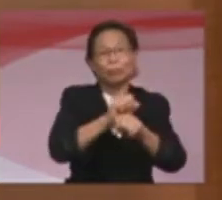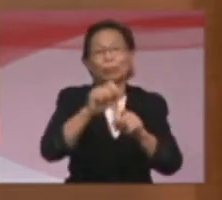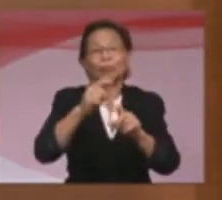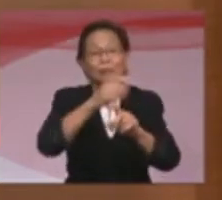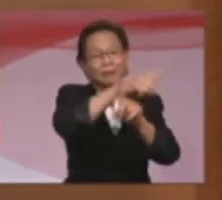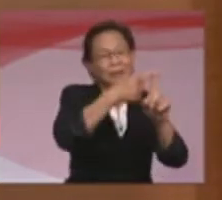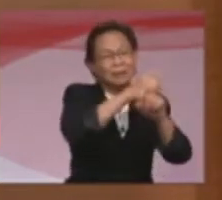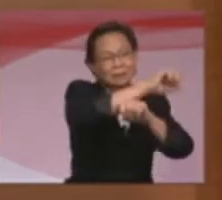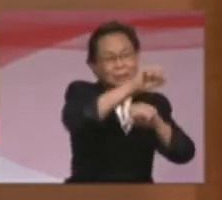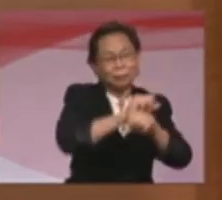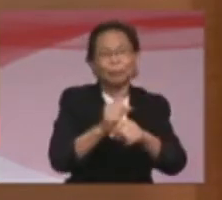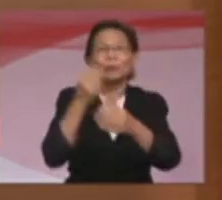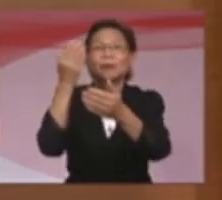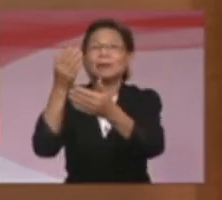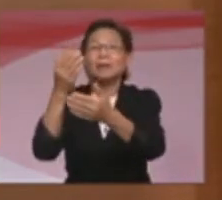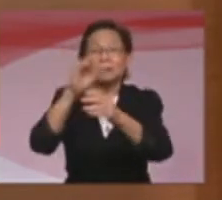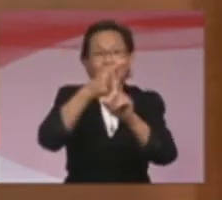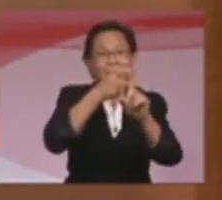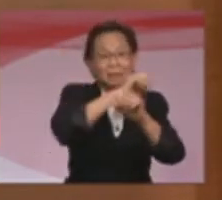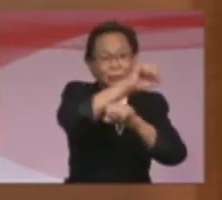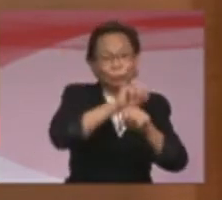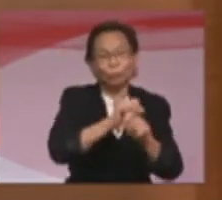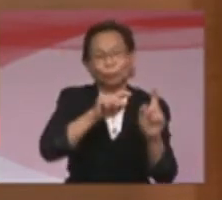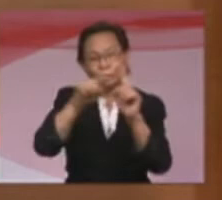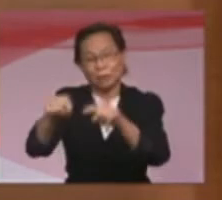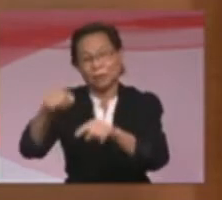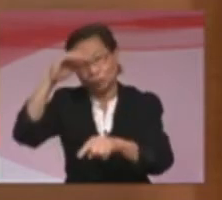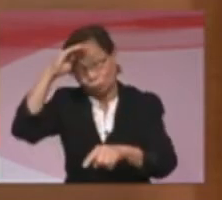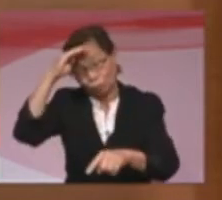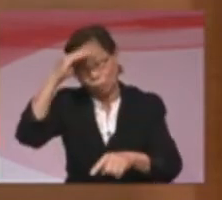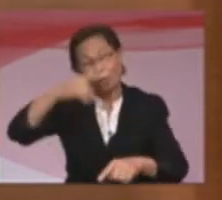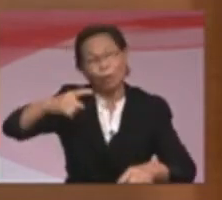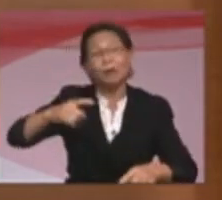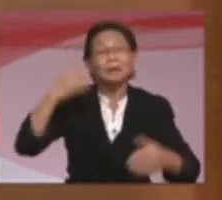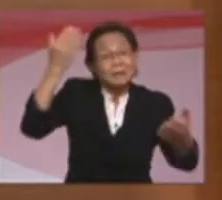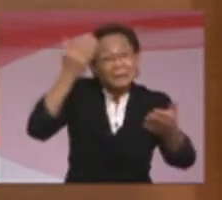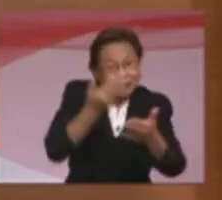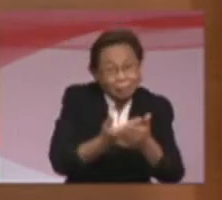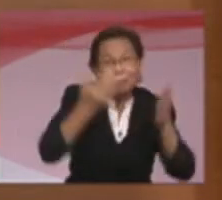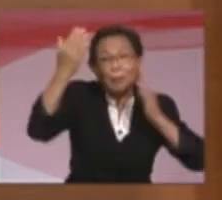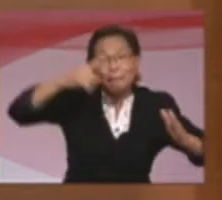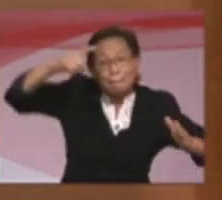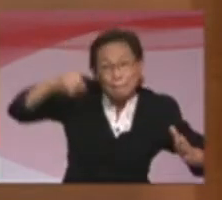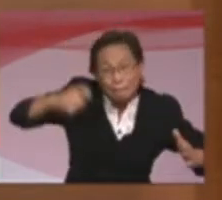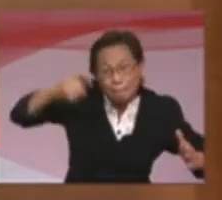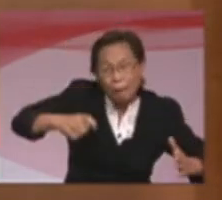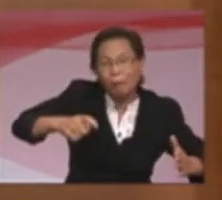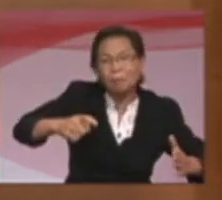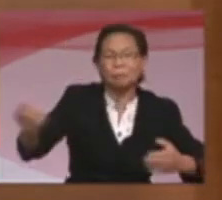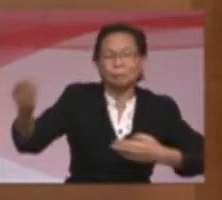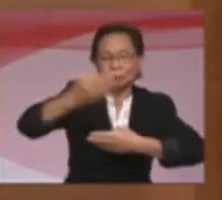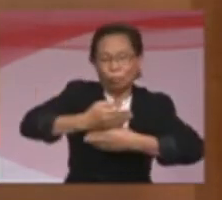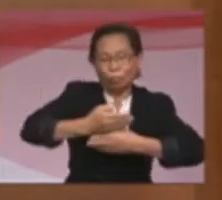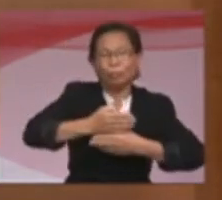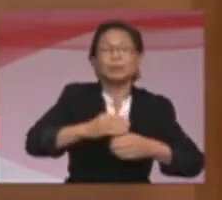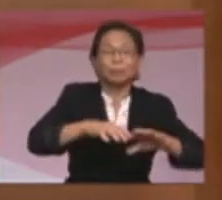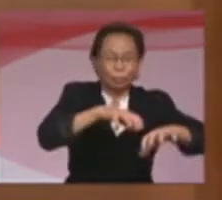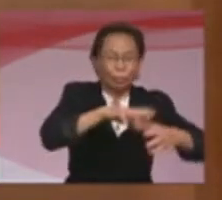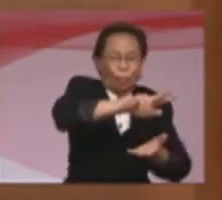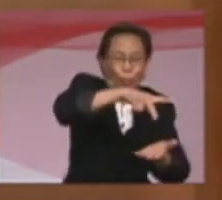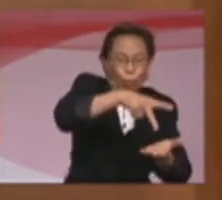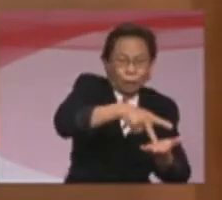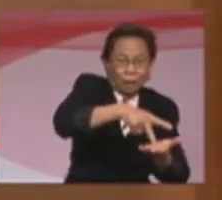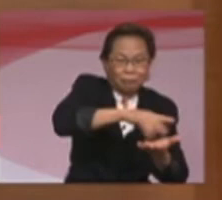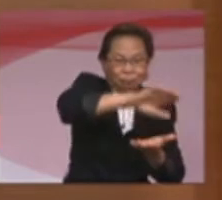akan dikuarantin wajib di pusat stesen-stesen kuarantin